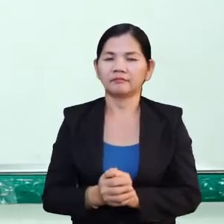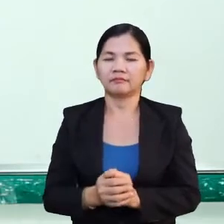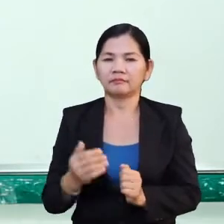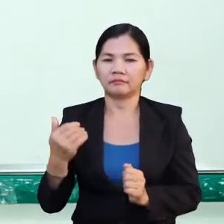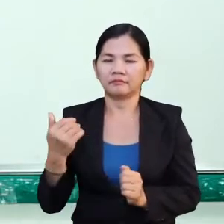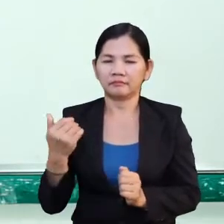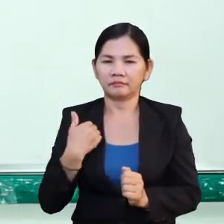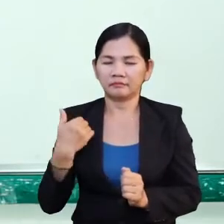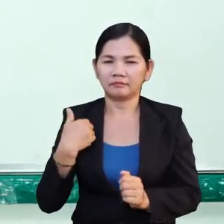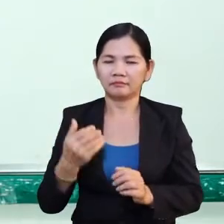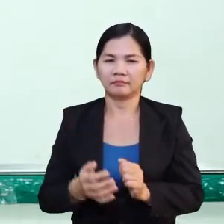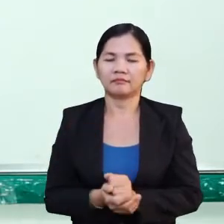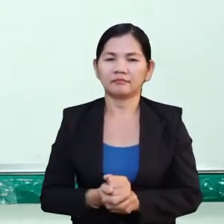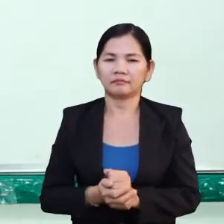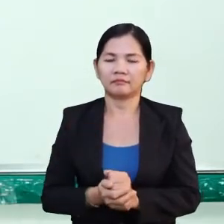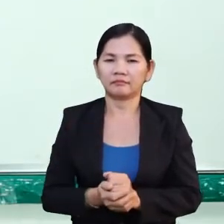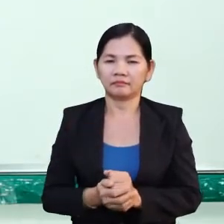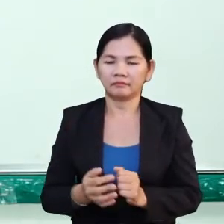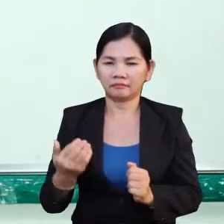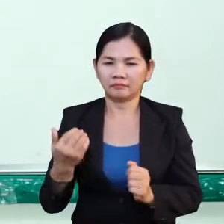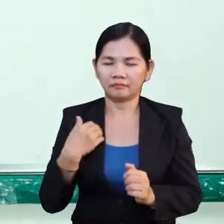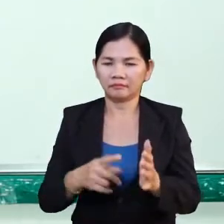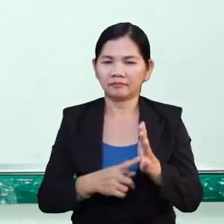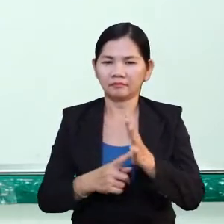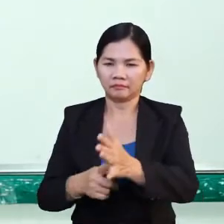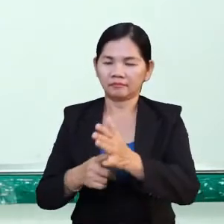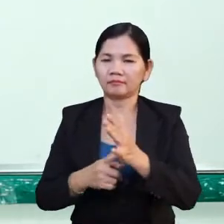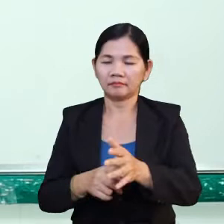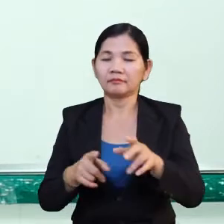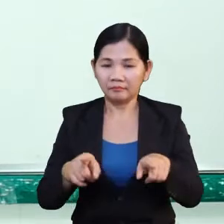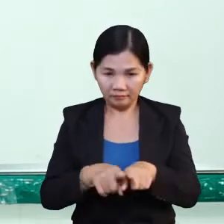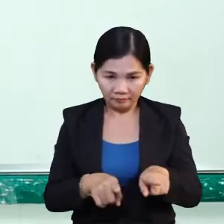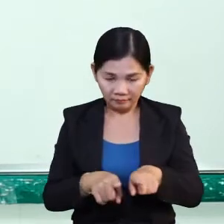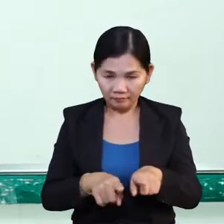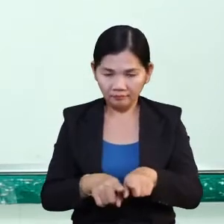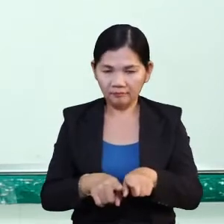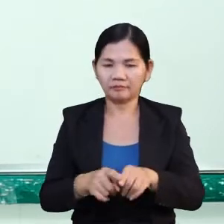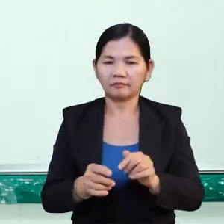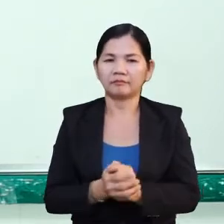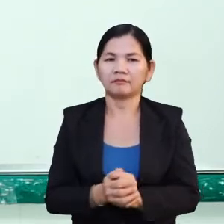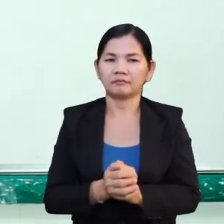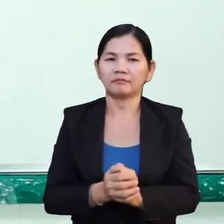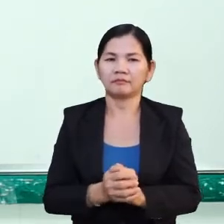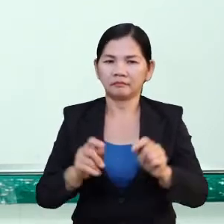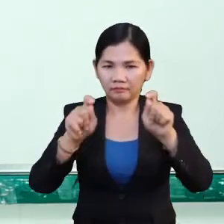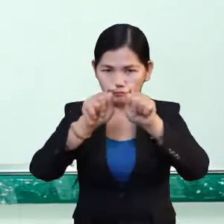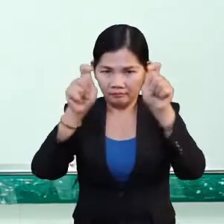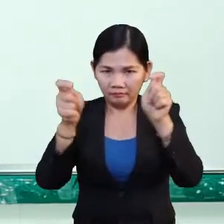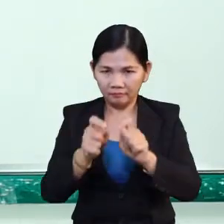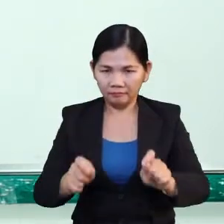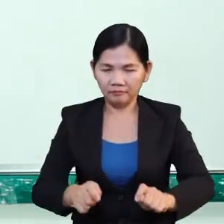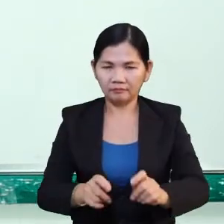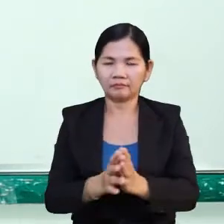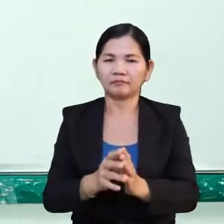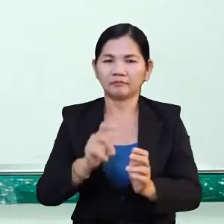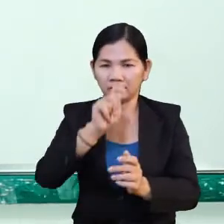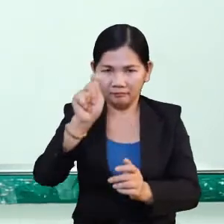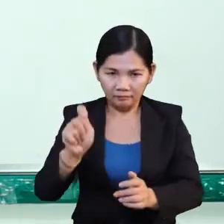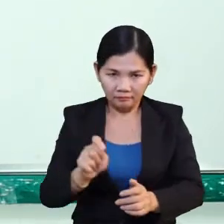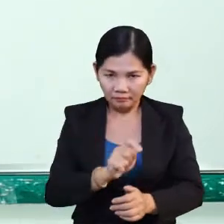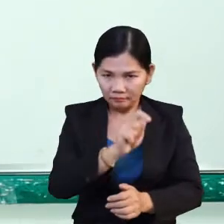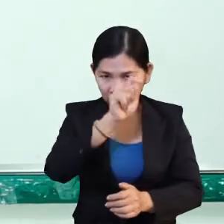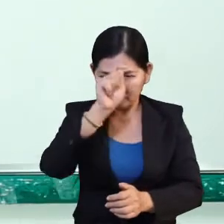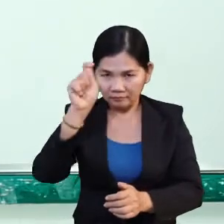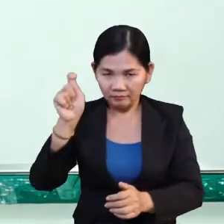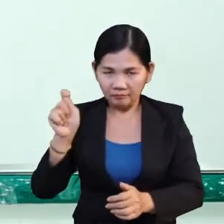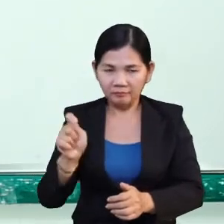ណាកូនពីដំដែលអ្នកគ្រូបង្ហាញមិញហ៎ដូចគ្នាអត់រូបរាងវាចាគឺវាដូចគ្នាអញ្ចឹងរូបរាងបែបហ្នឹងយើ